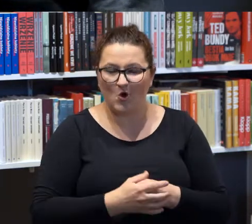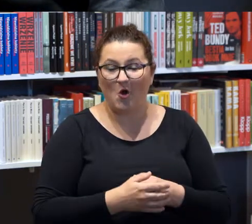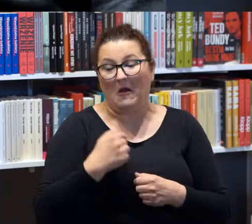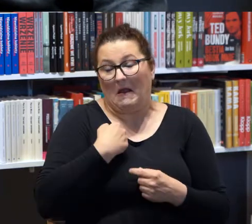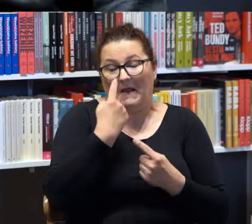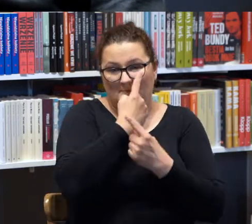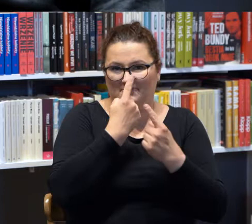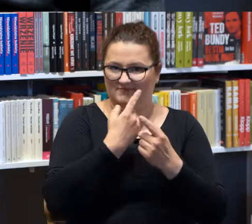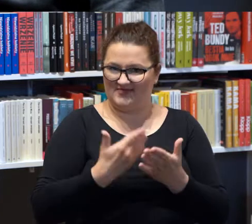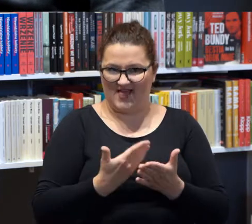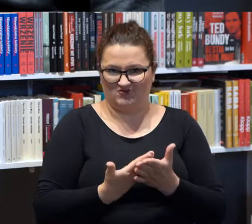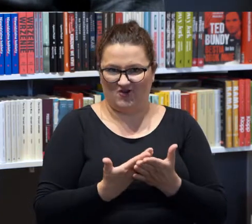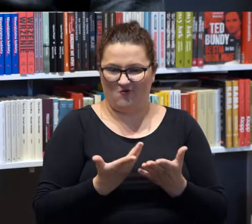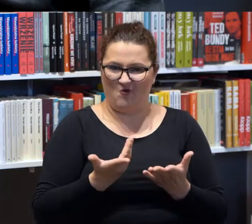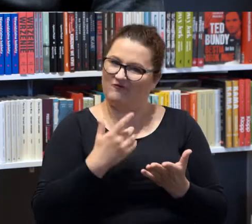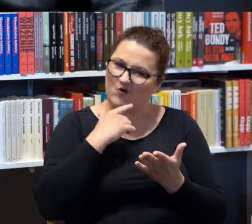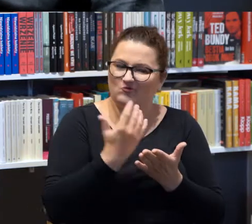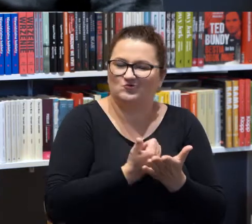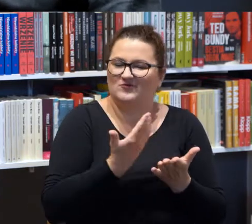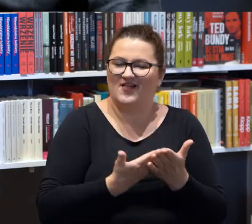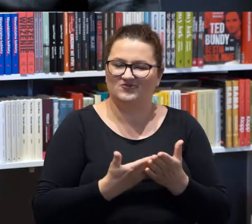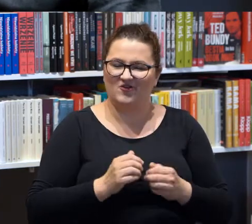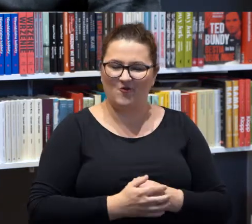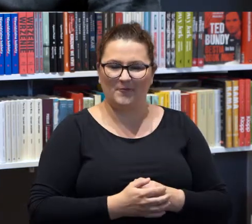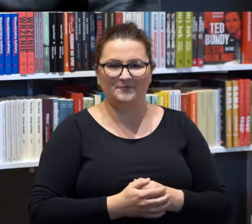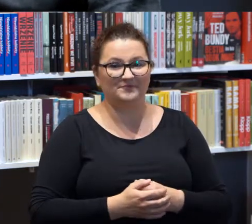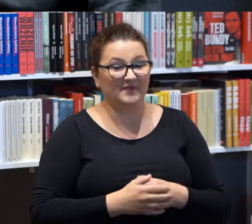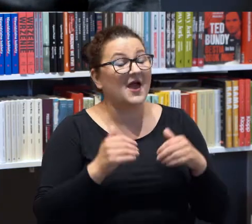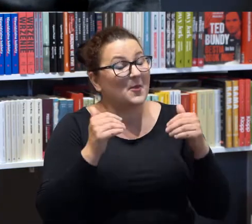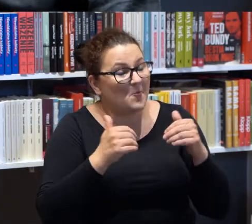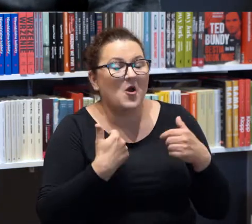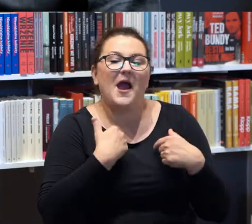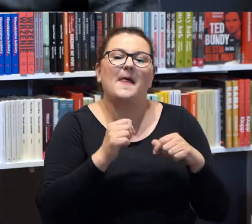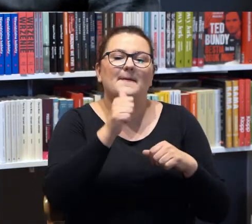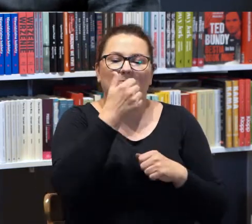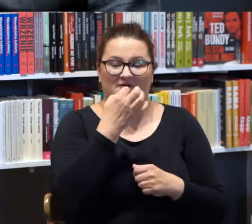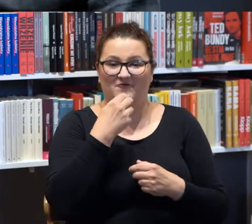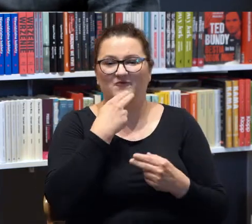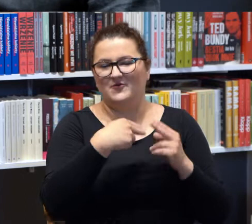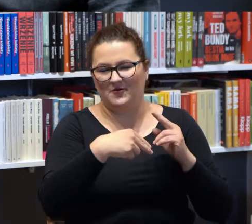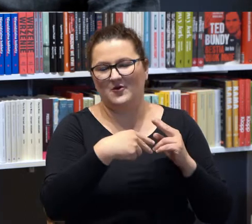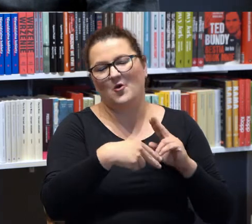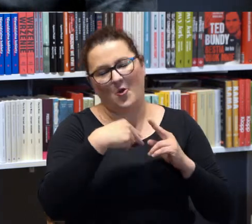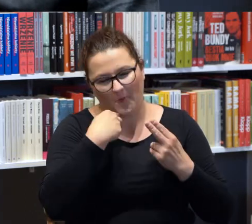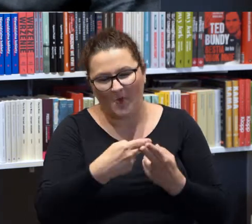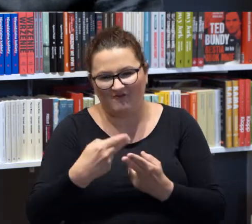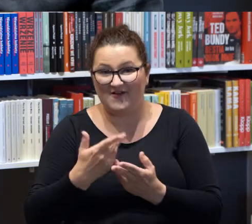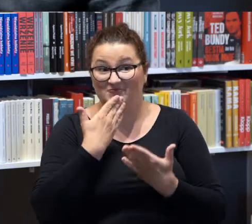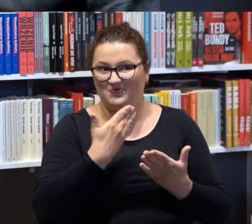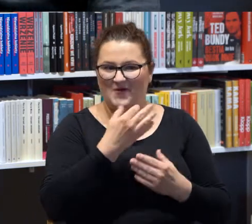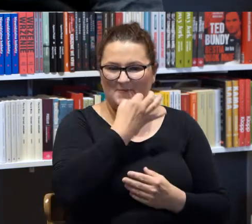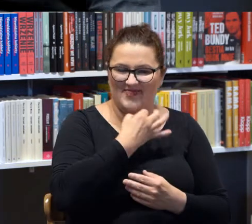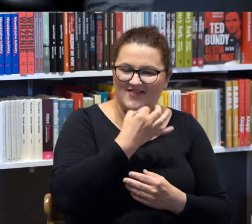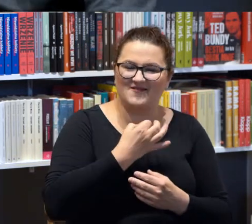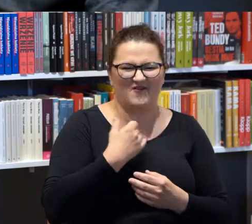jest Ci potrzebna ta narracja. Ja może najpierw, zanim odpowiem na Twoje pytanie, za które bardzo dziękuję, bo faktycznie